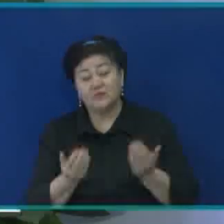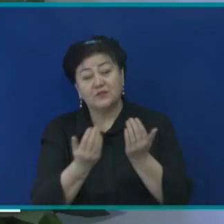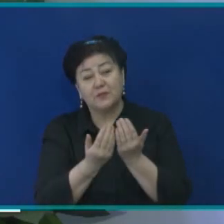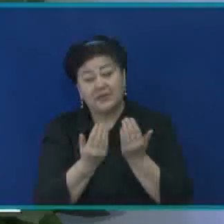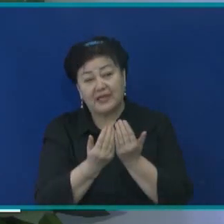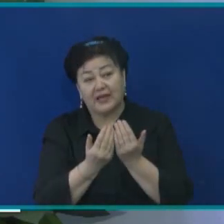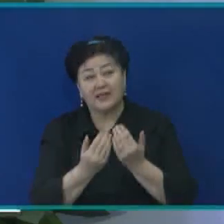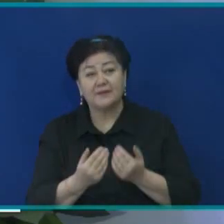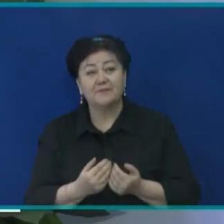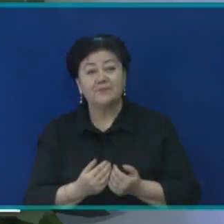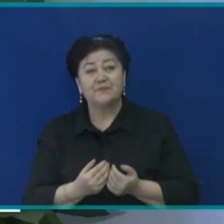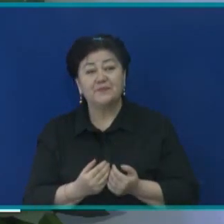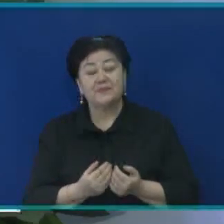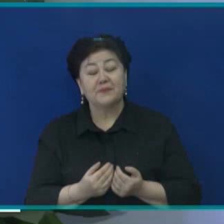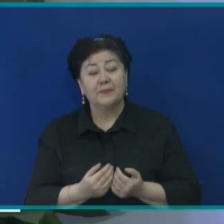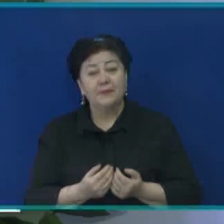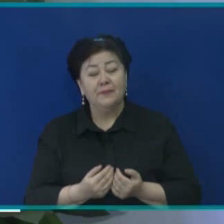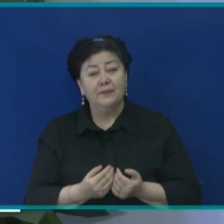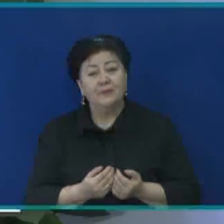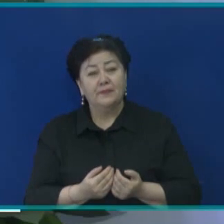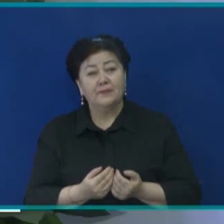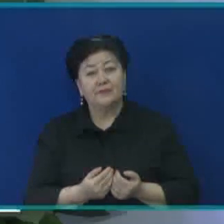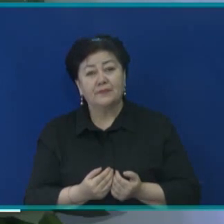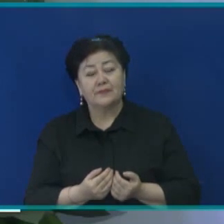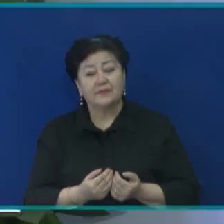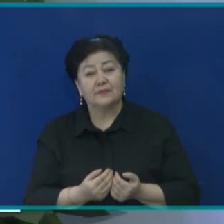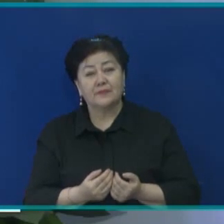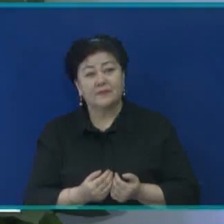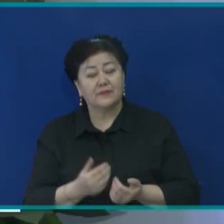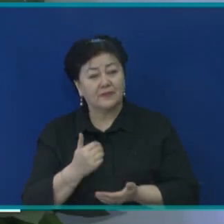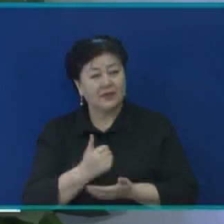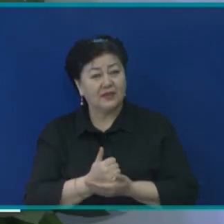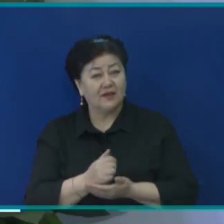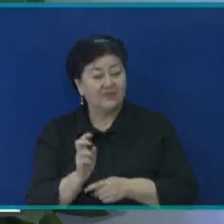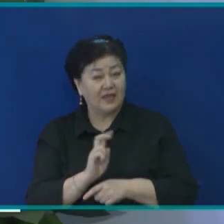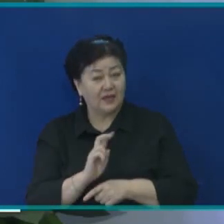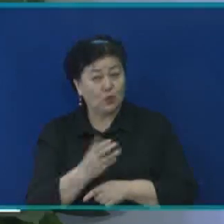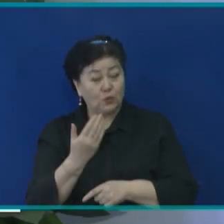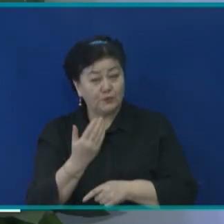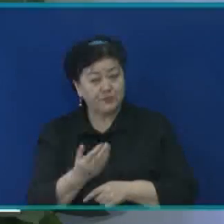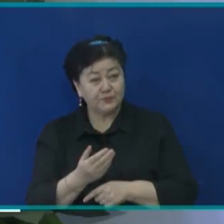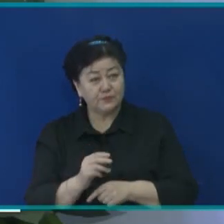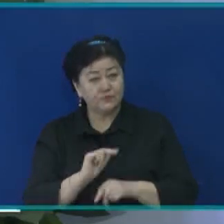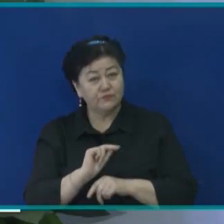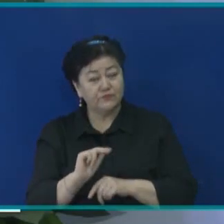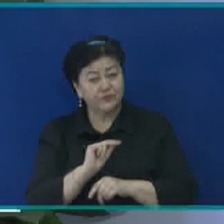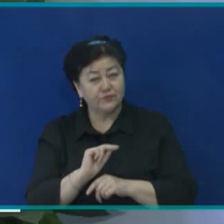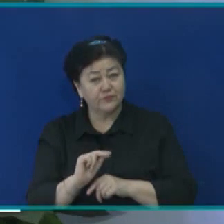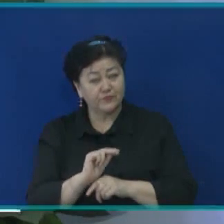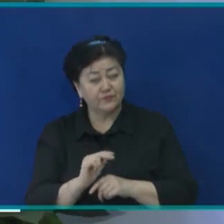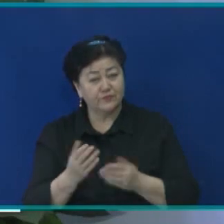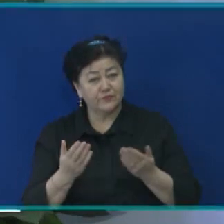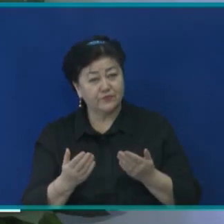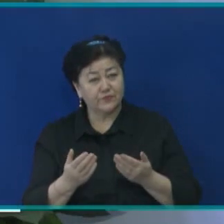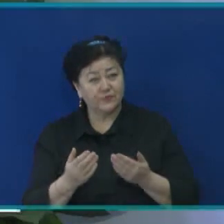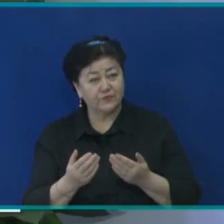ішінде кейіпкері Бағдат деген кейіпкеріміз бар, басты рөлдегі. Соның ұстазы әрі